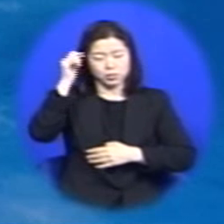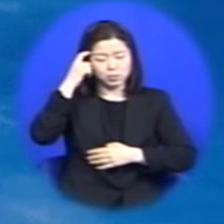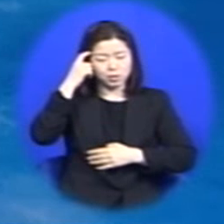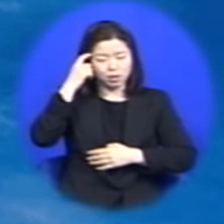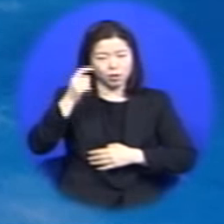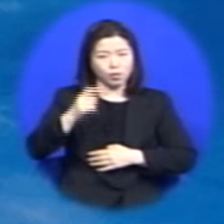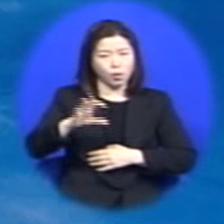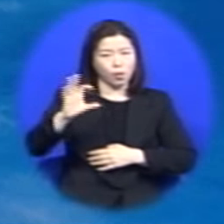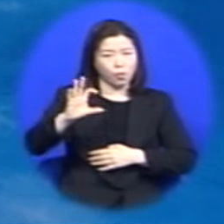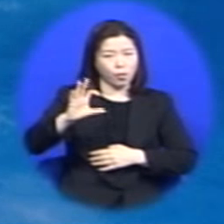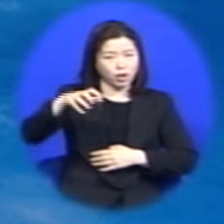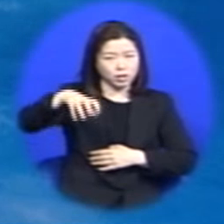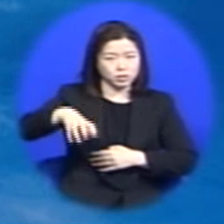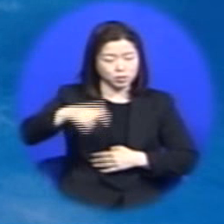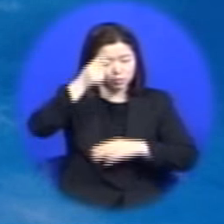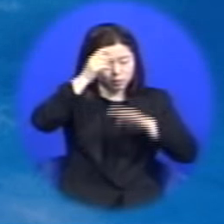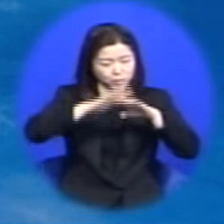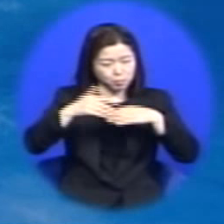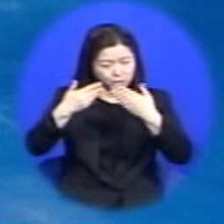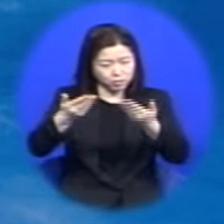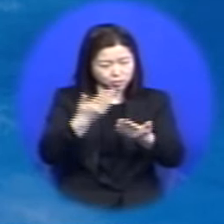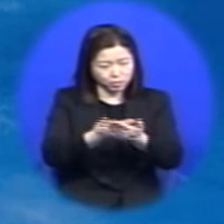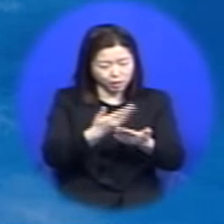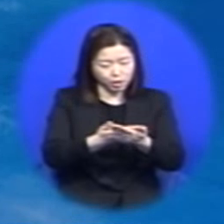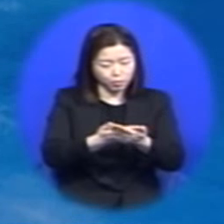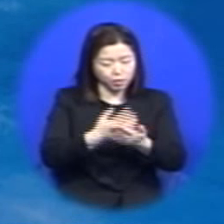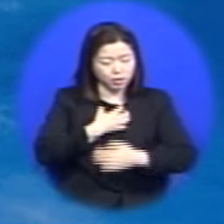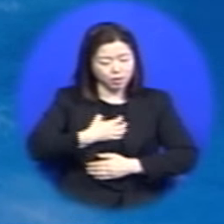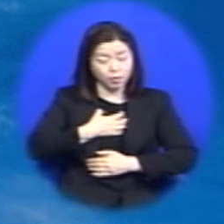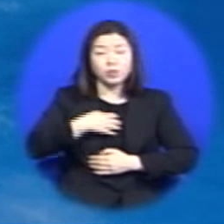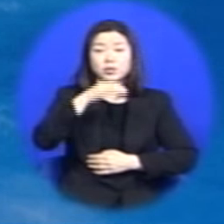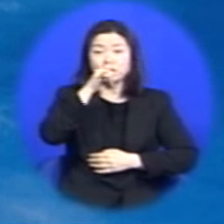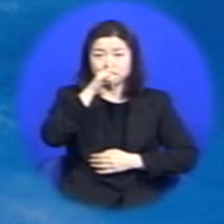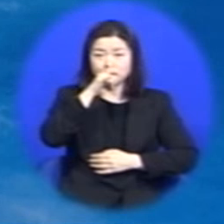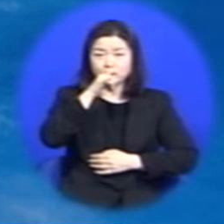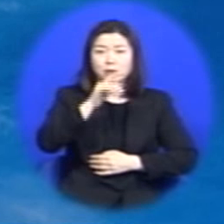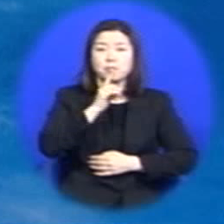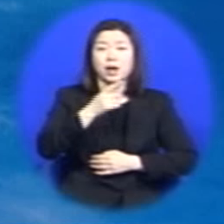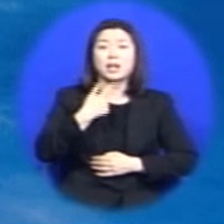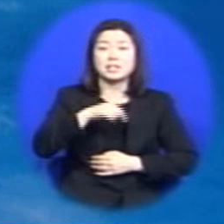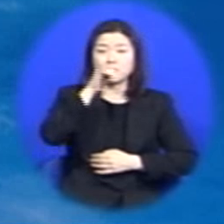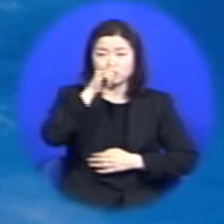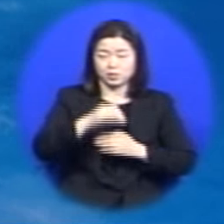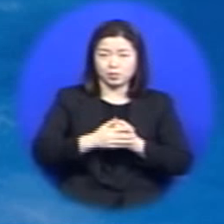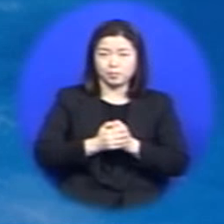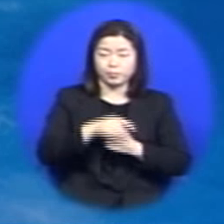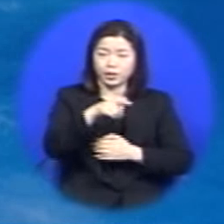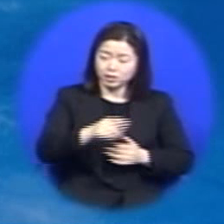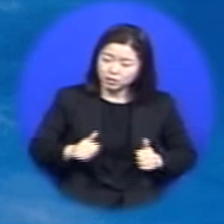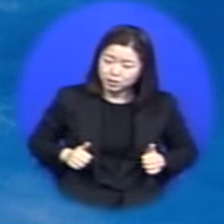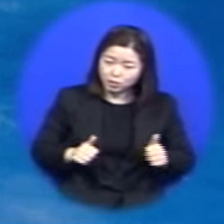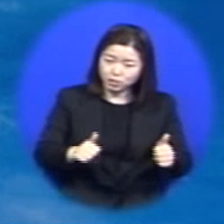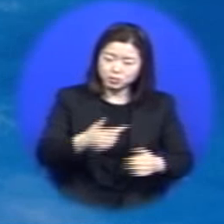예배 드려달라는 거 아닌가 걱정이 됐다고 이야기를 하시더라고요. 그 열심은 대단하죠.